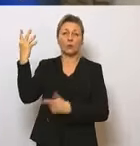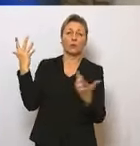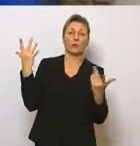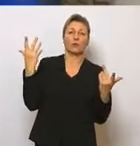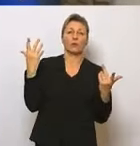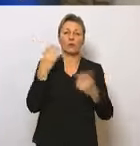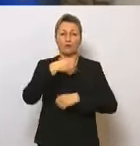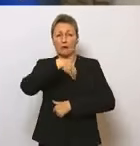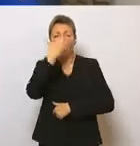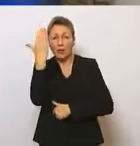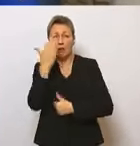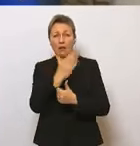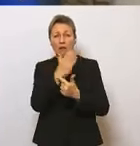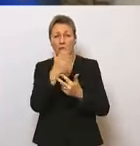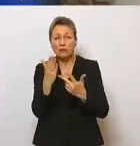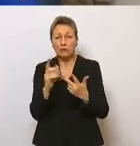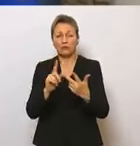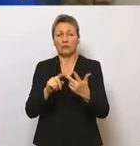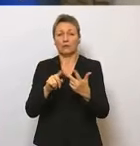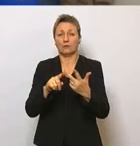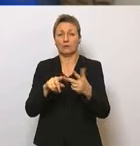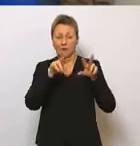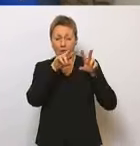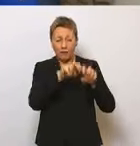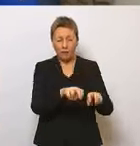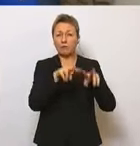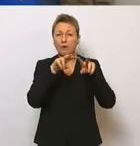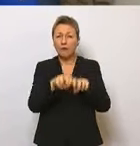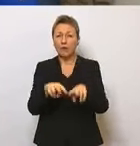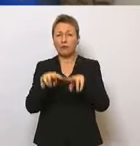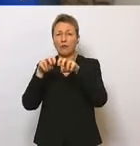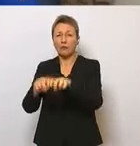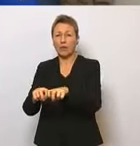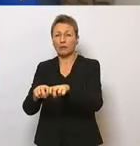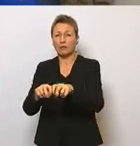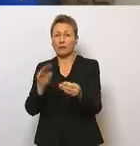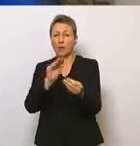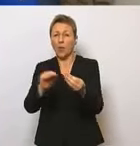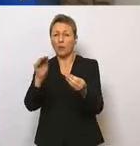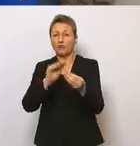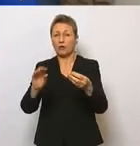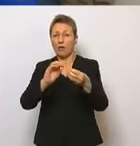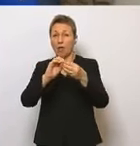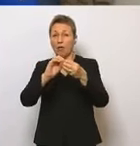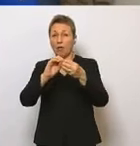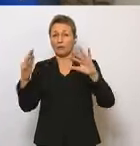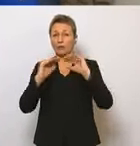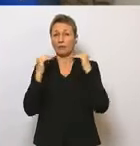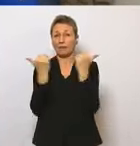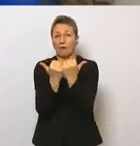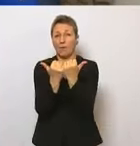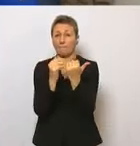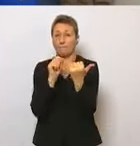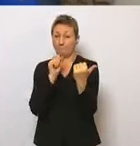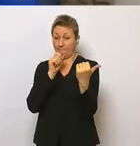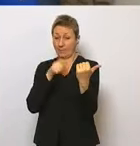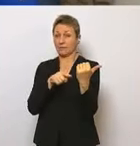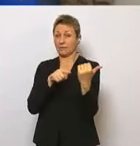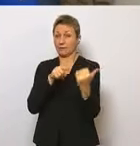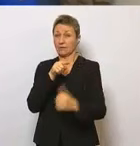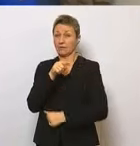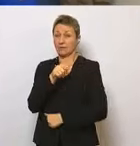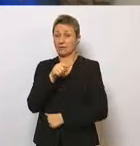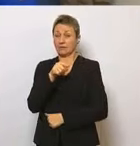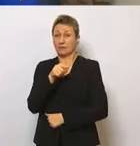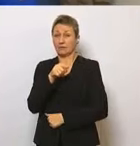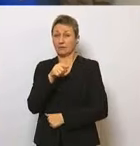des enquêtes qui montrent que dans l'Internet des objets, beaucoup de questions vues